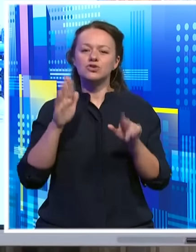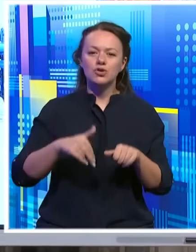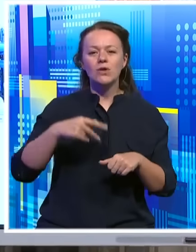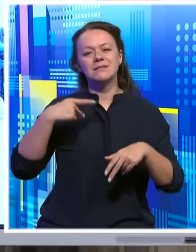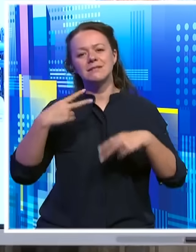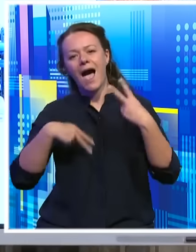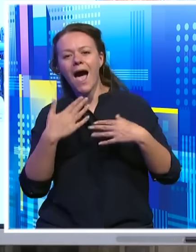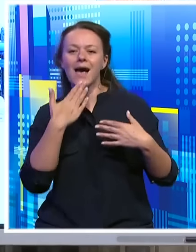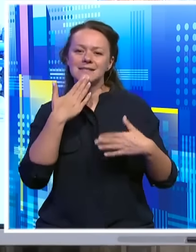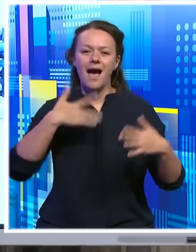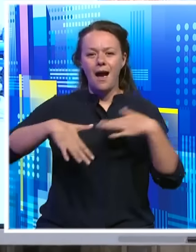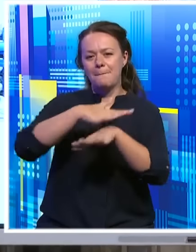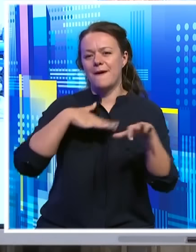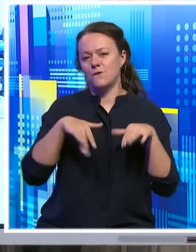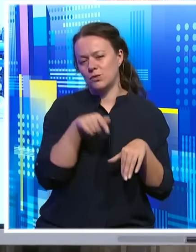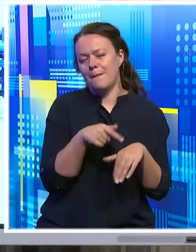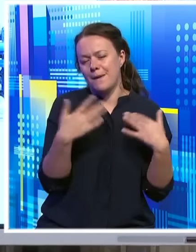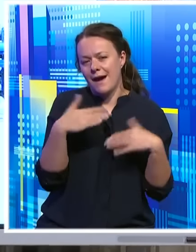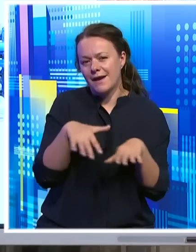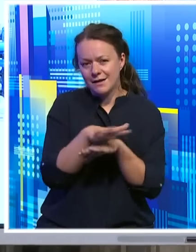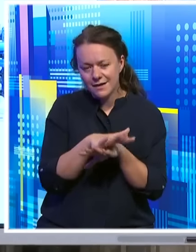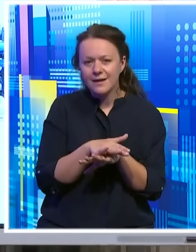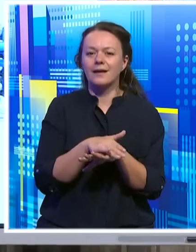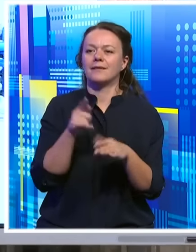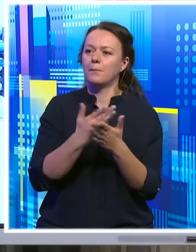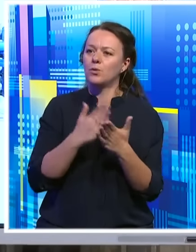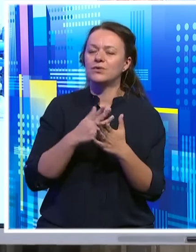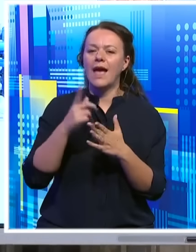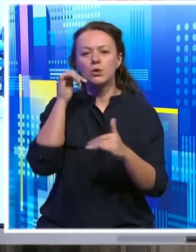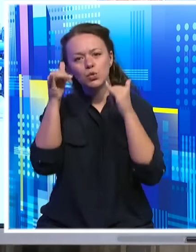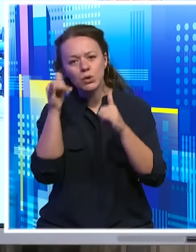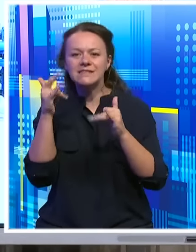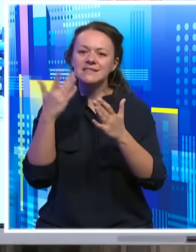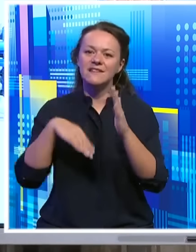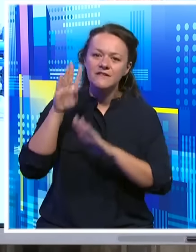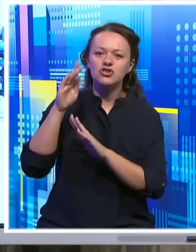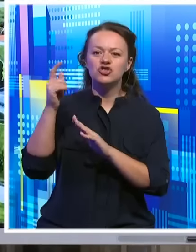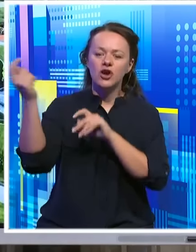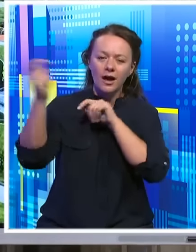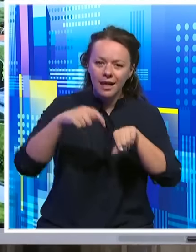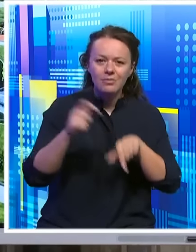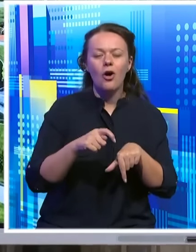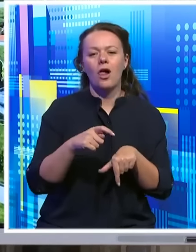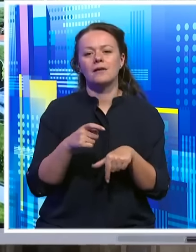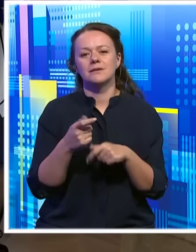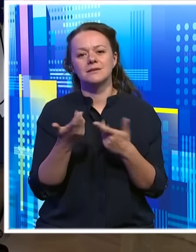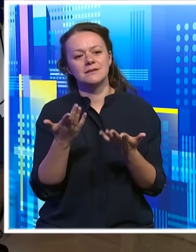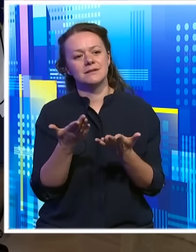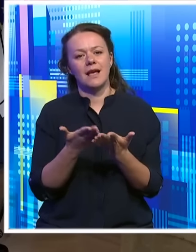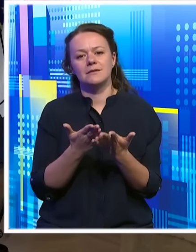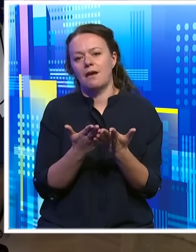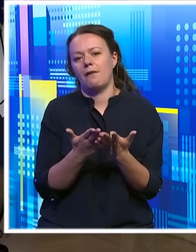u jugoistočnoj Evropi, za privlačenje turista, za dalje rast srpske privrede i za dalje za uživanje naše dece, ali